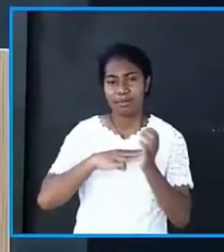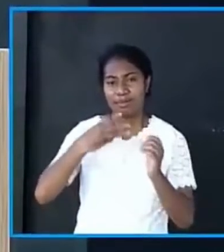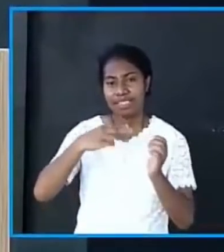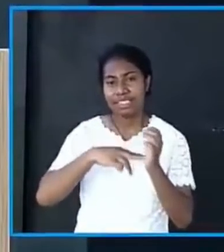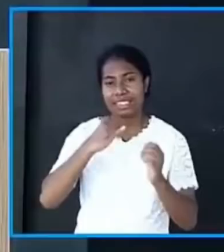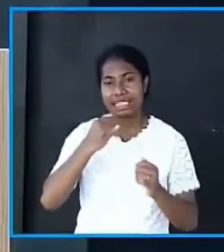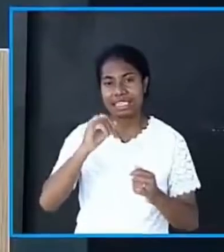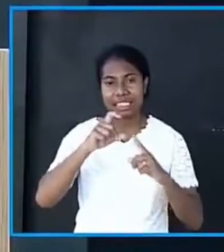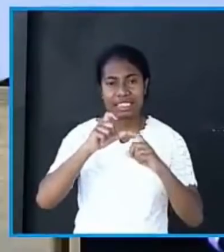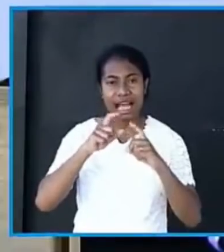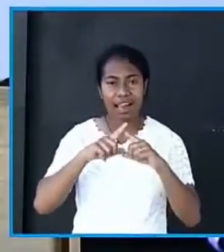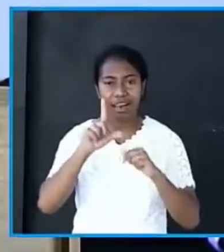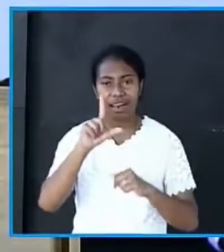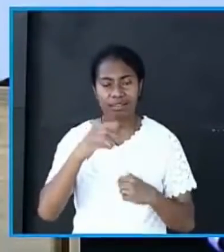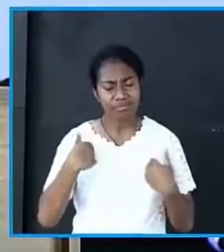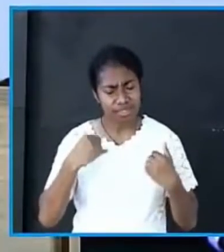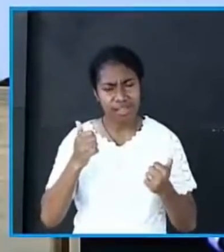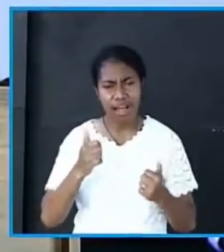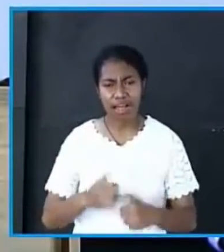hai